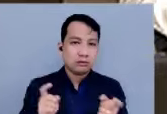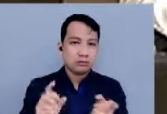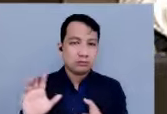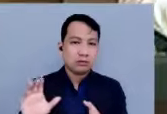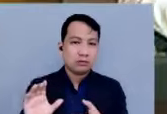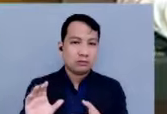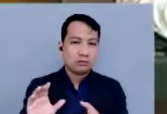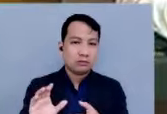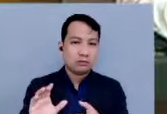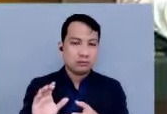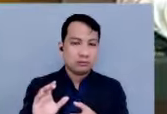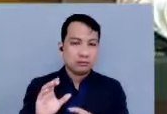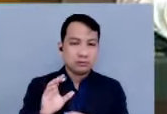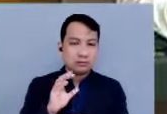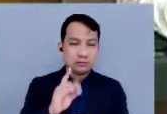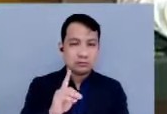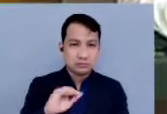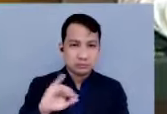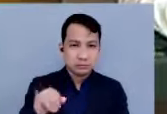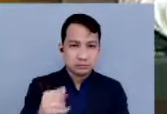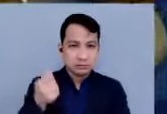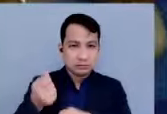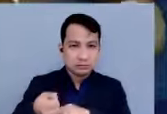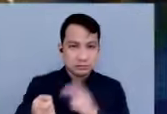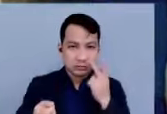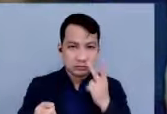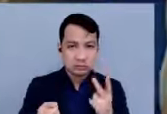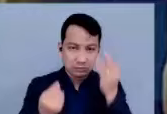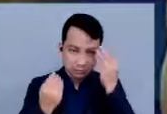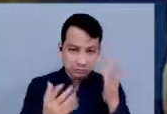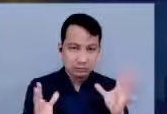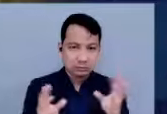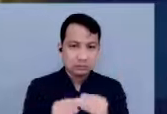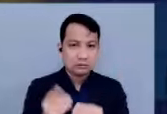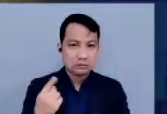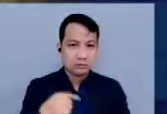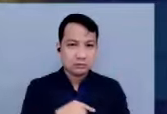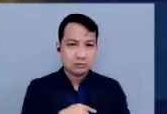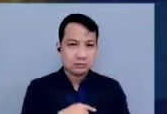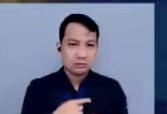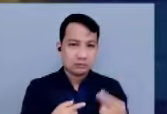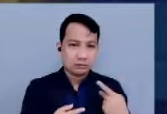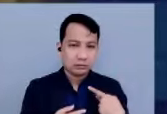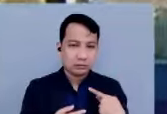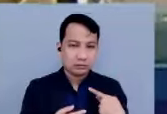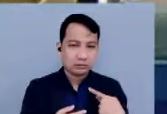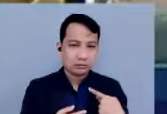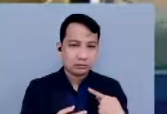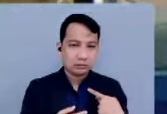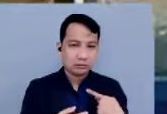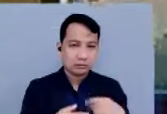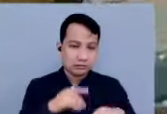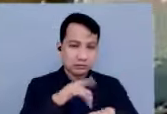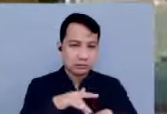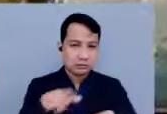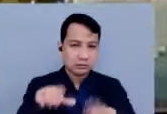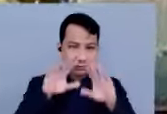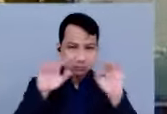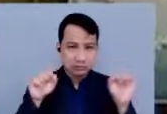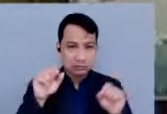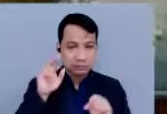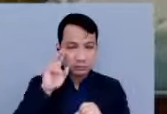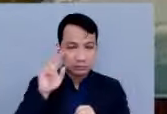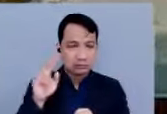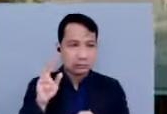hudikatura. Pero ngayon po, nakikita natin na hindi po pinapakialaman ni Presidente